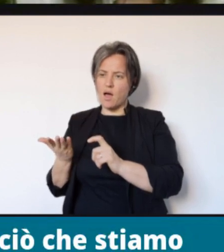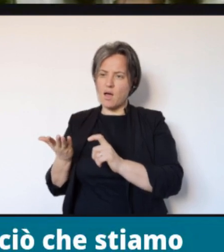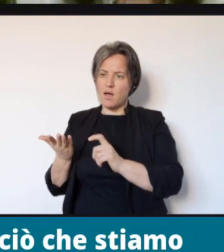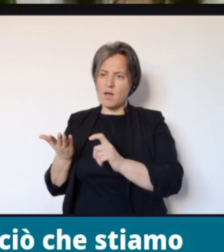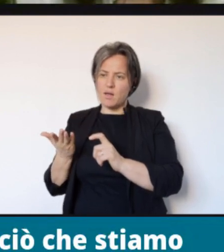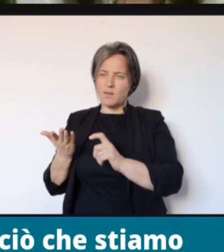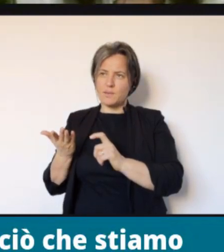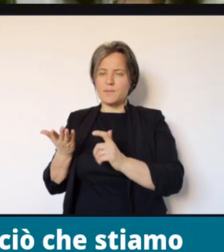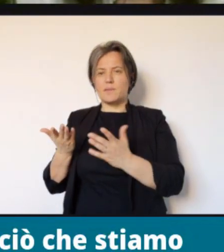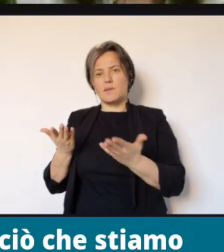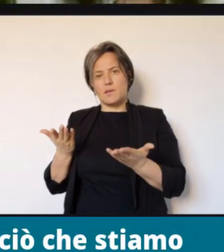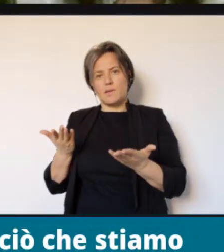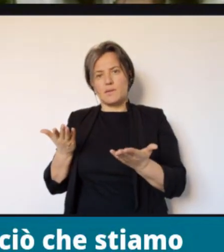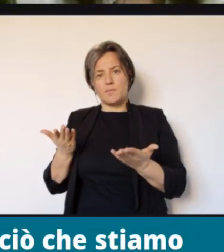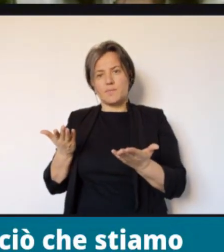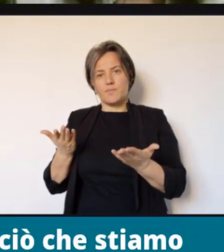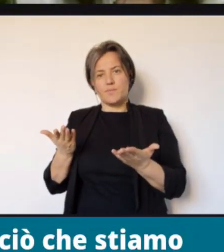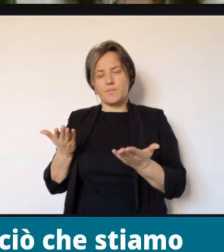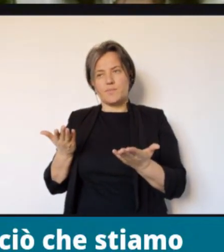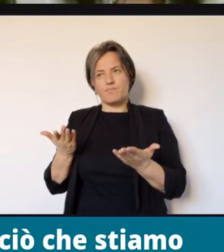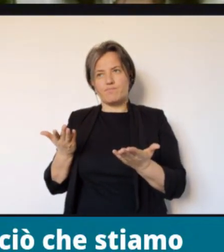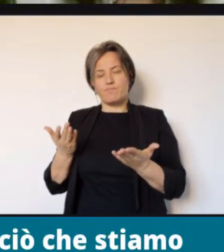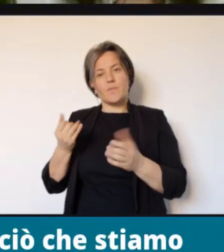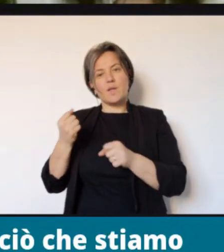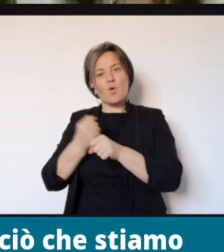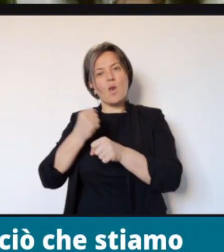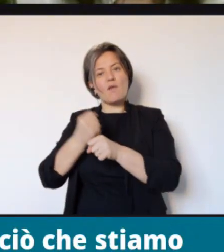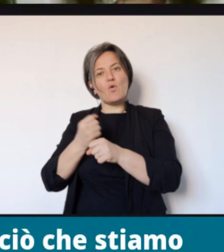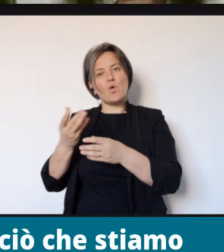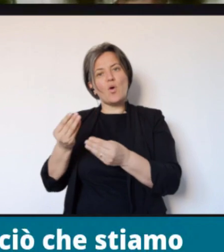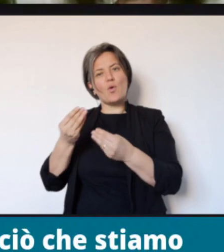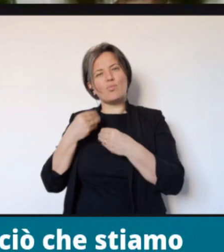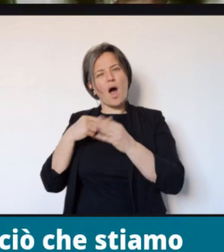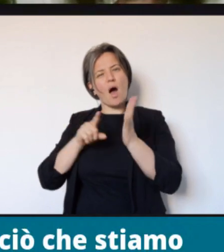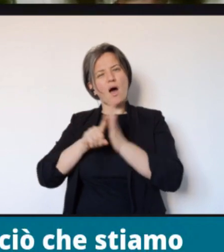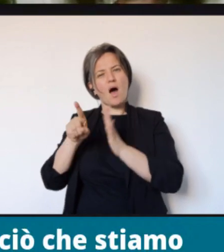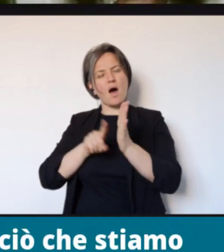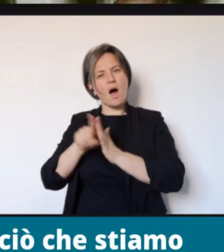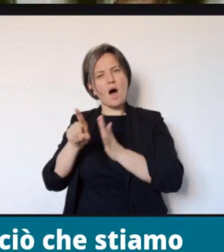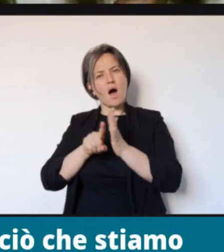e fare un lavoro che porta frutto,